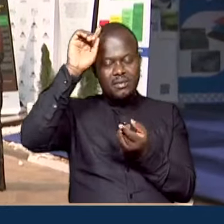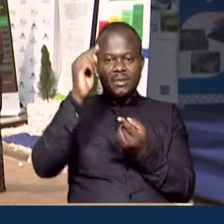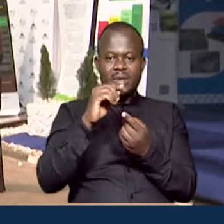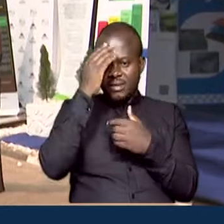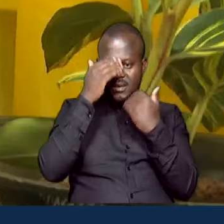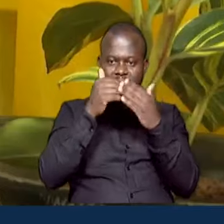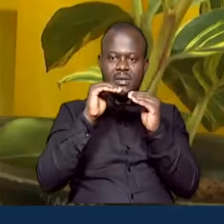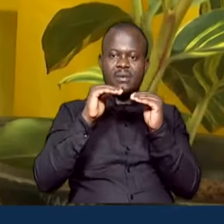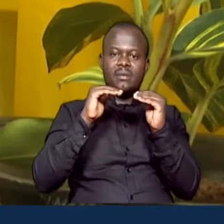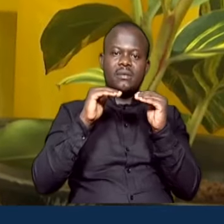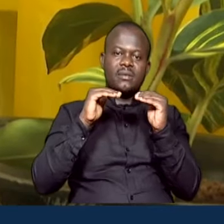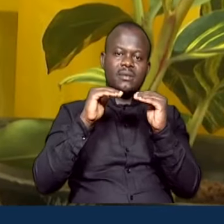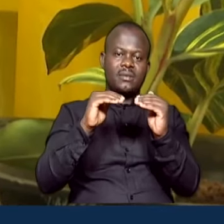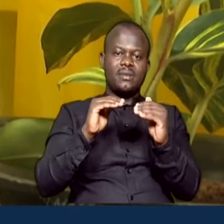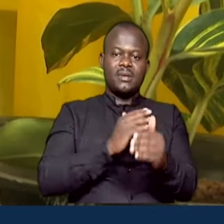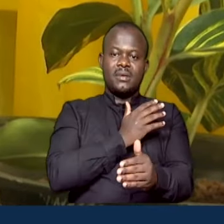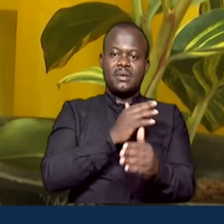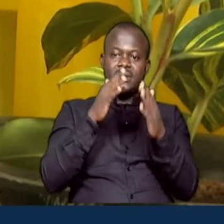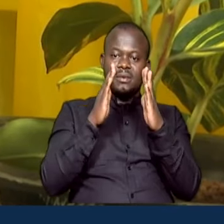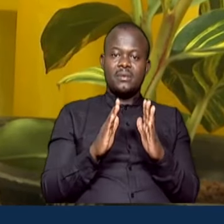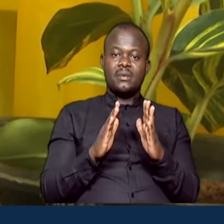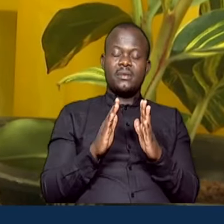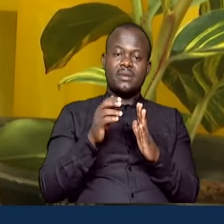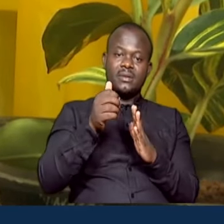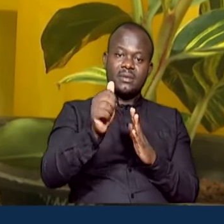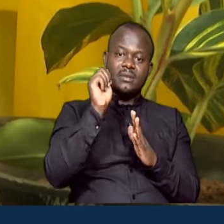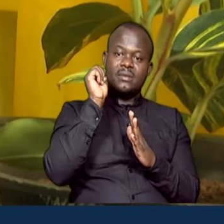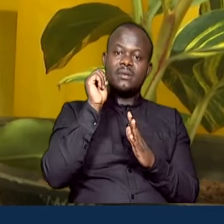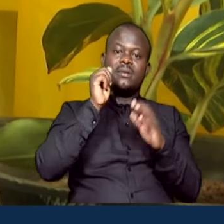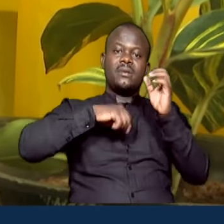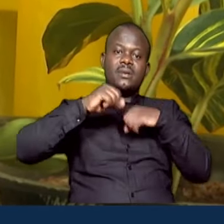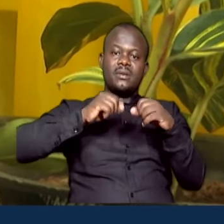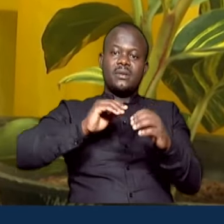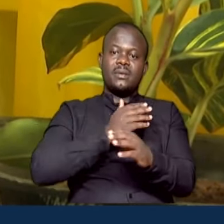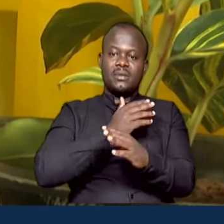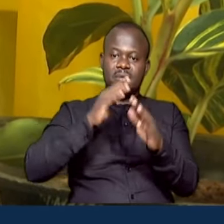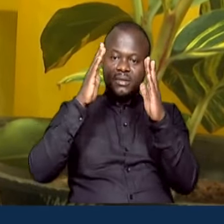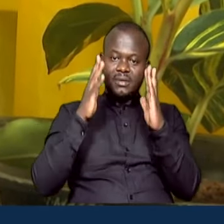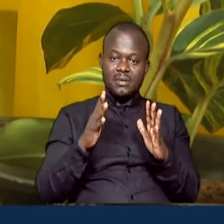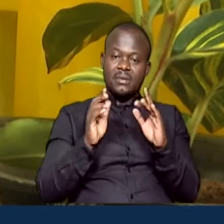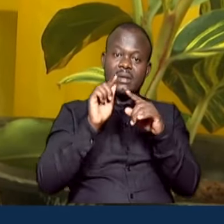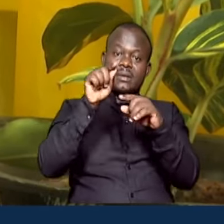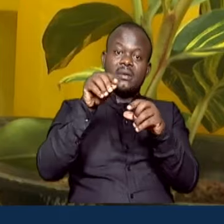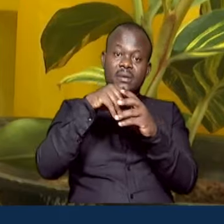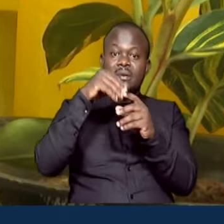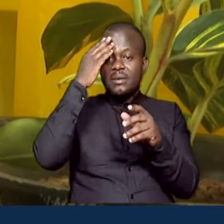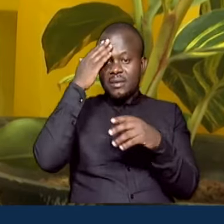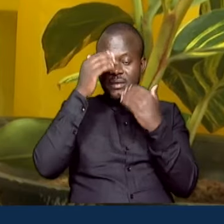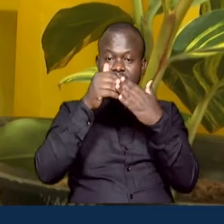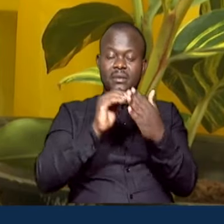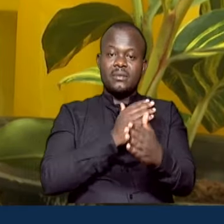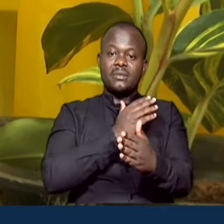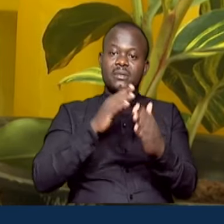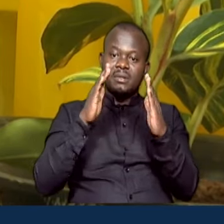kuko rubangamiye bamwe. Iby'umuziki bigira Expo yazo, amarushanwa y'abacuranzi bakajya mu kabuzi ko hari ibyo gucuranga